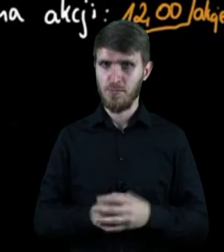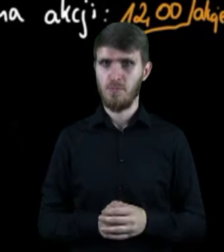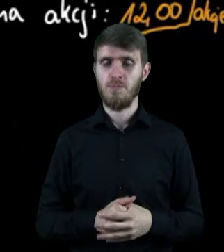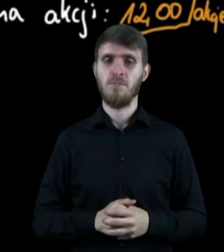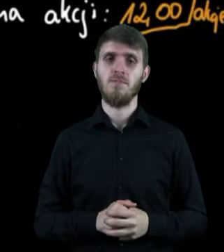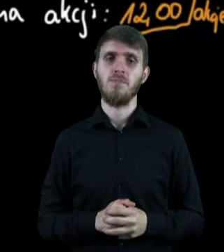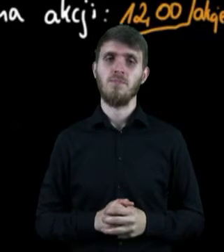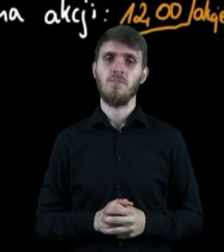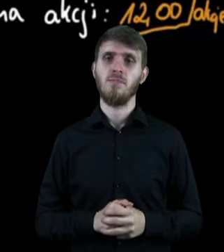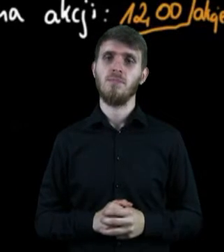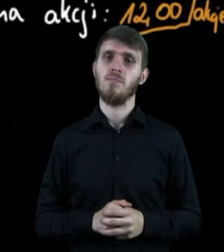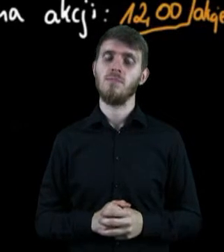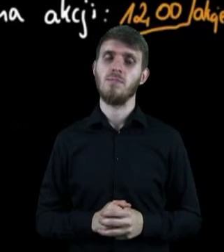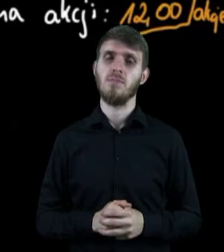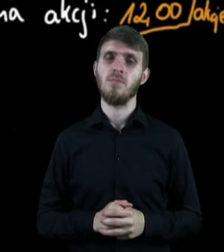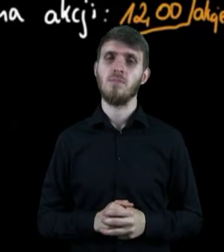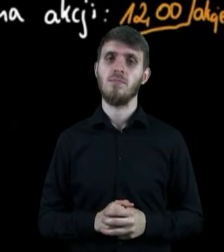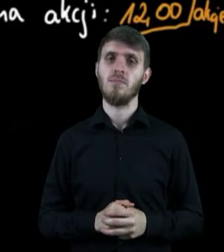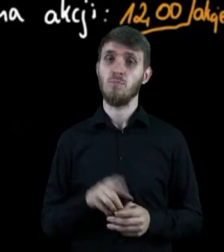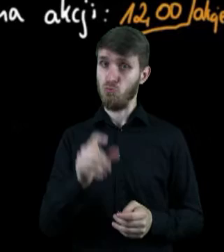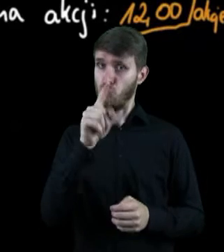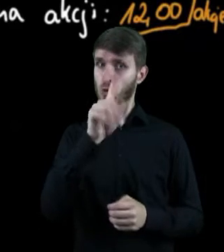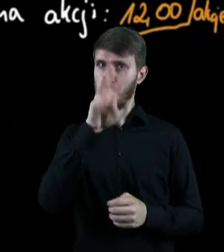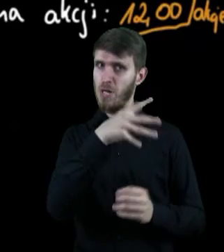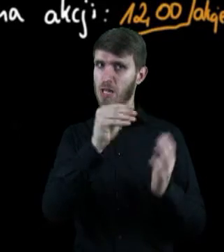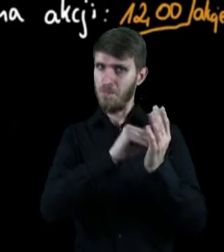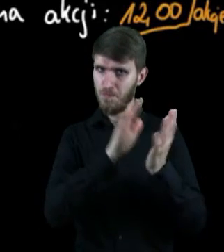wyemitowano 10 tysięcy akcji